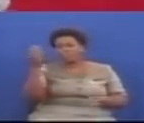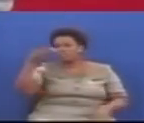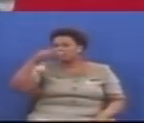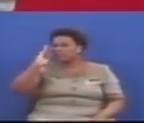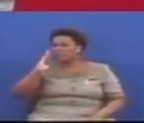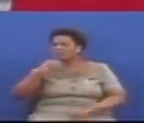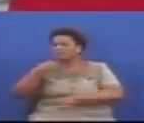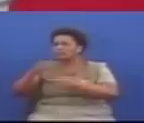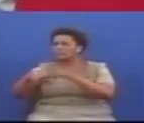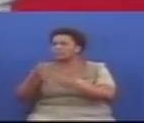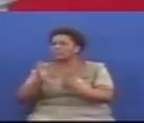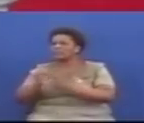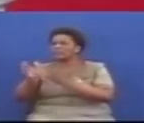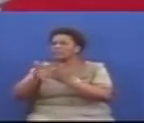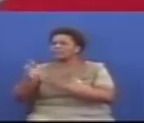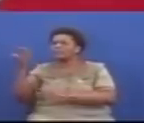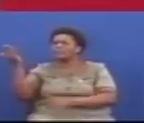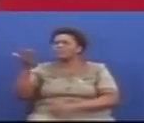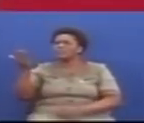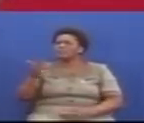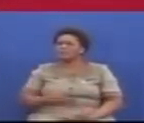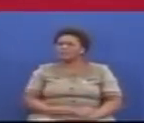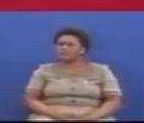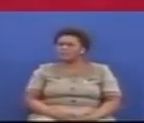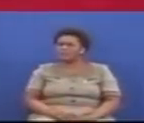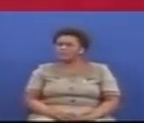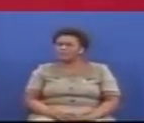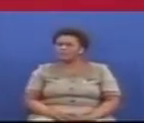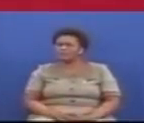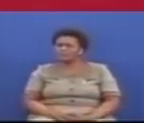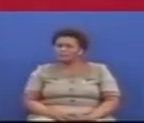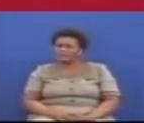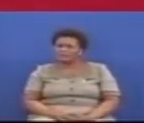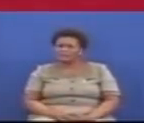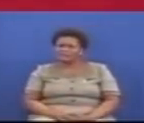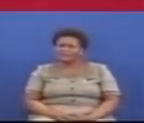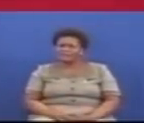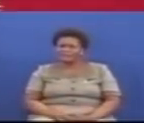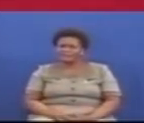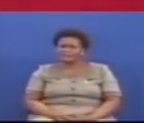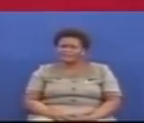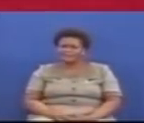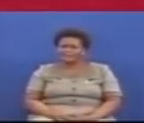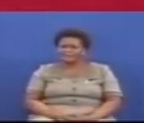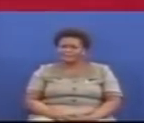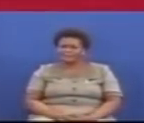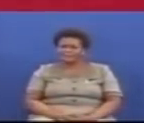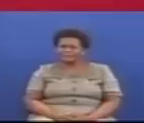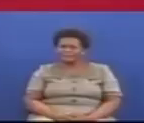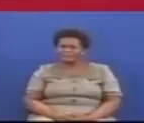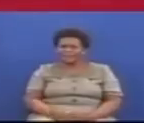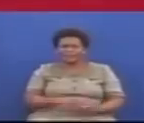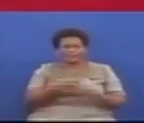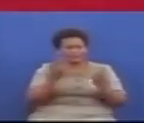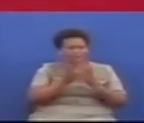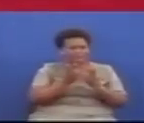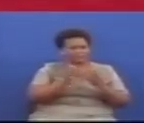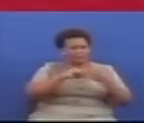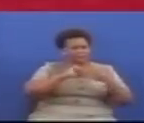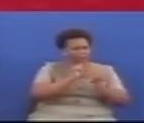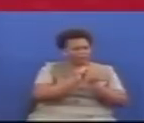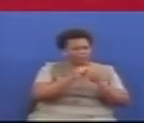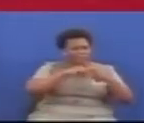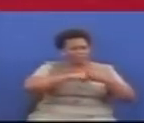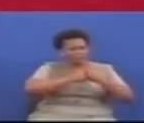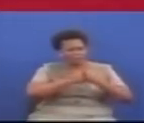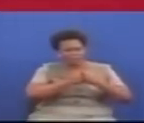na taratibu ambazo zipo. Kwa maana hiyo kwamba kulikuwa kuna changamoto zingine za uendeshaji za kiutawala katika